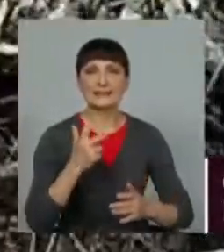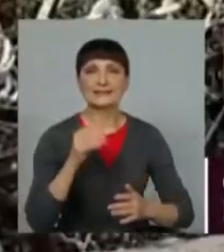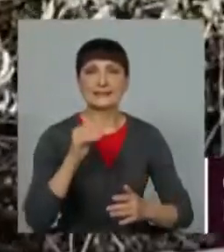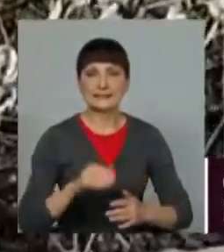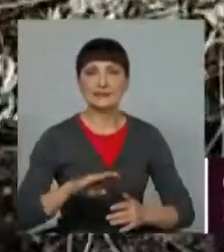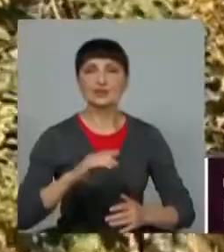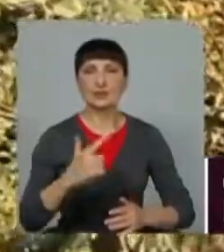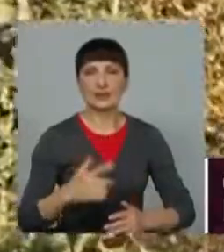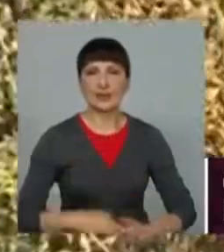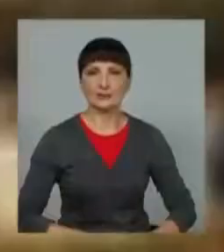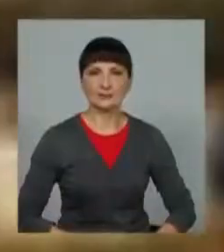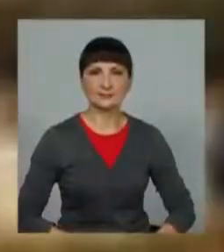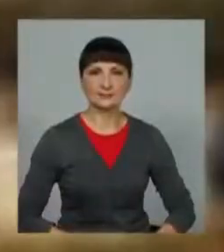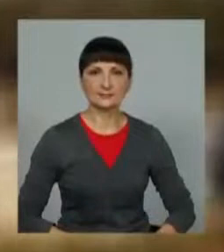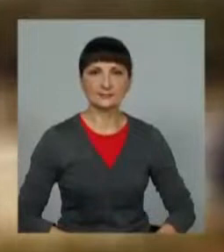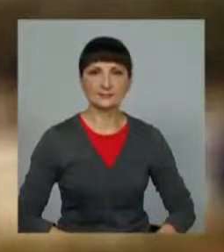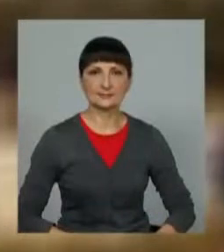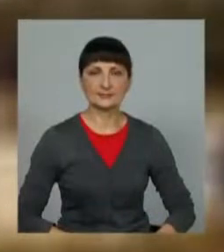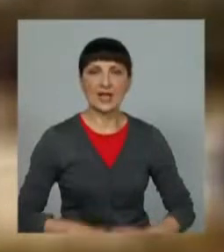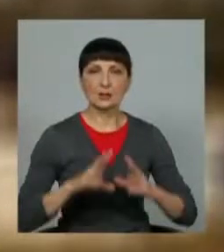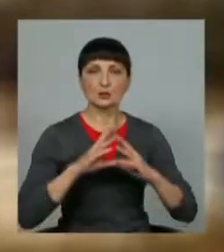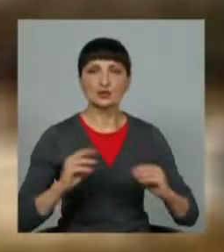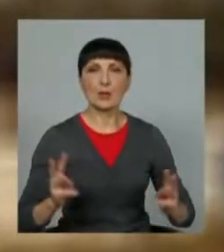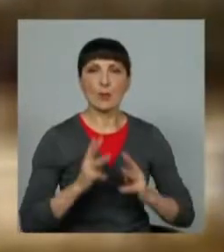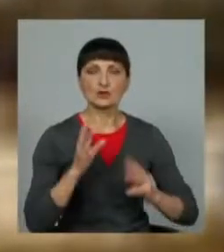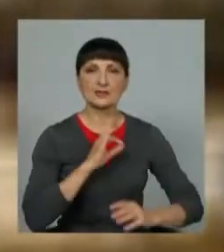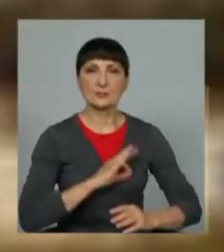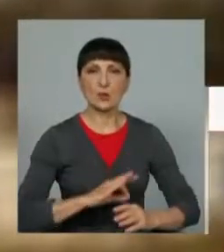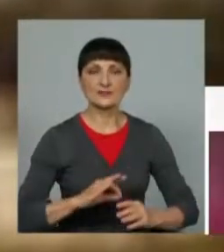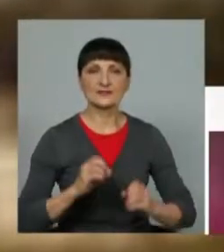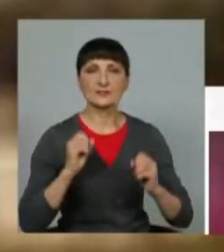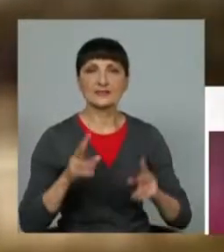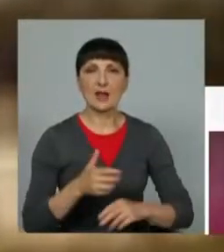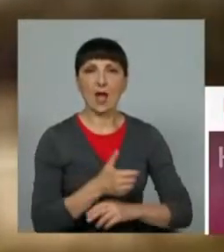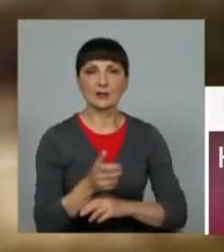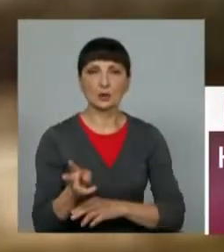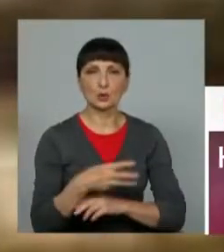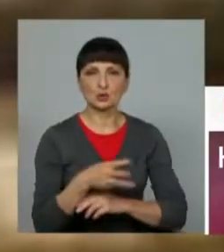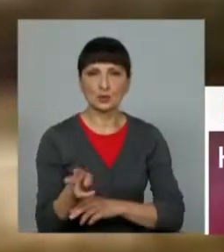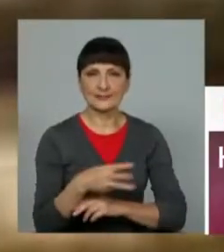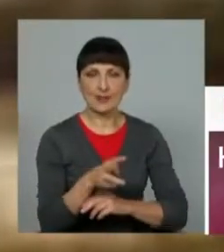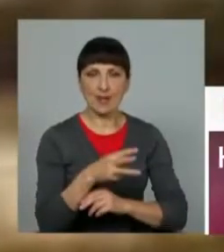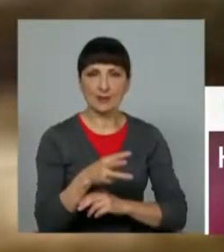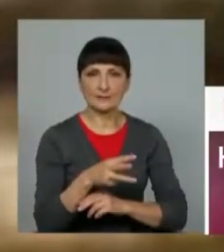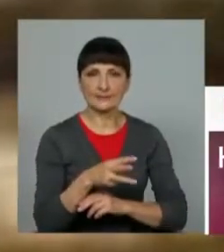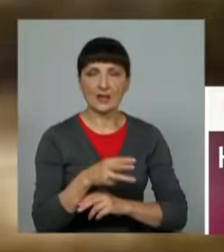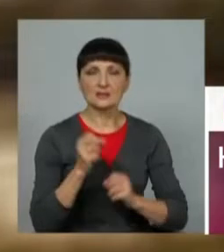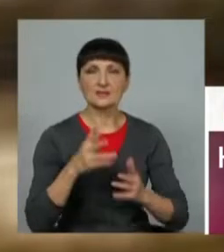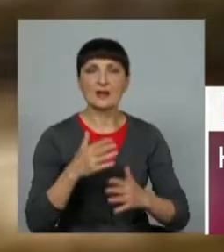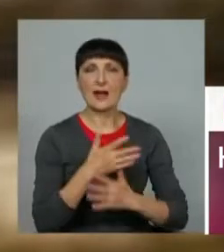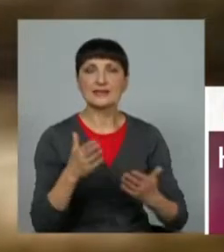тысяч тенге. Для тушения пожара использовались ранцевые огнетушители, ермак, шансовые